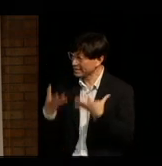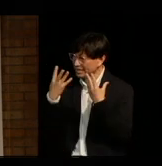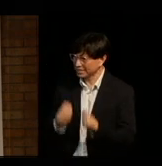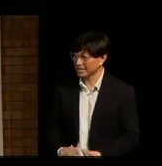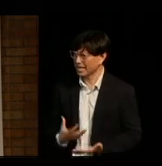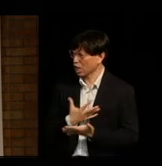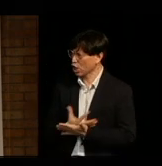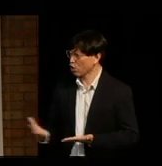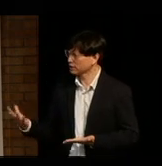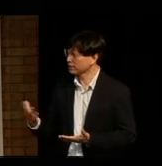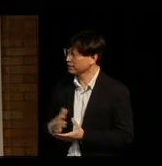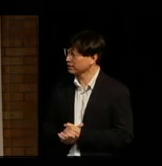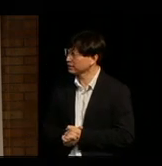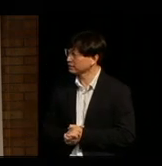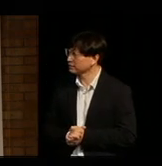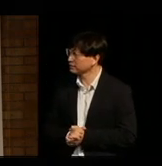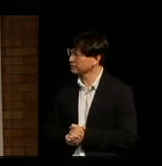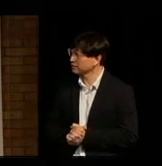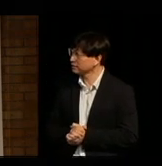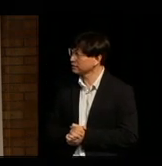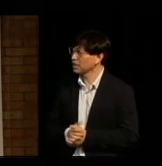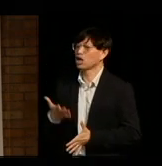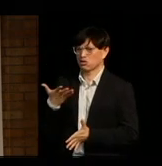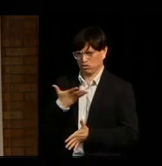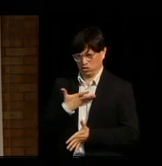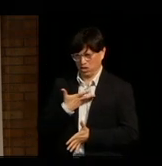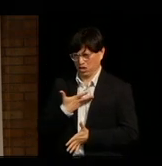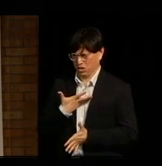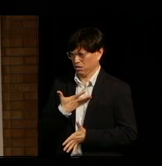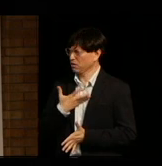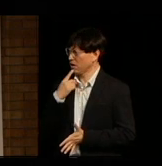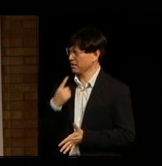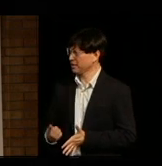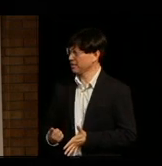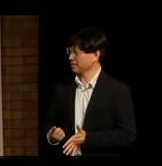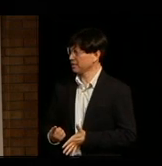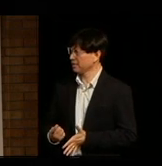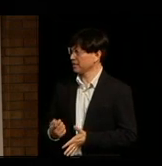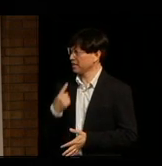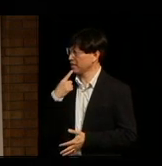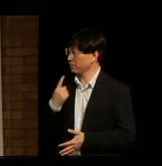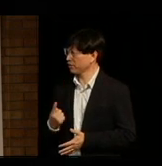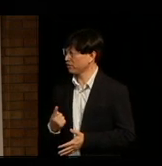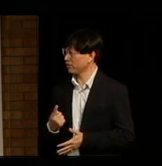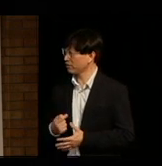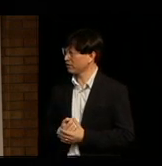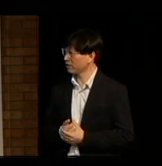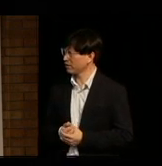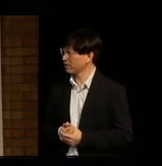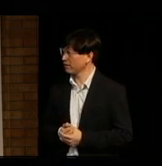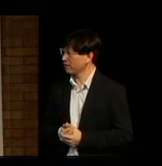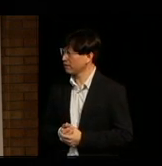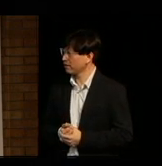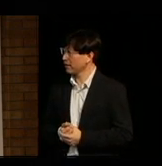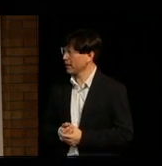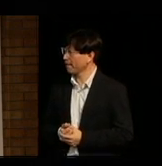che insegnato e ci tengo a dire che quando ero piccolo facevo parte e Andavo